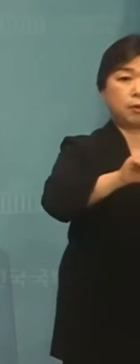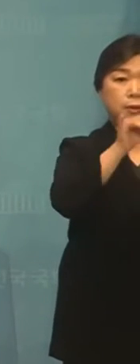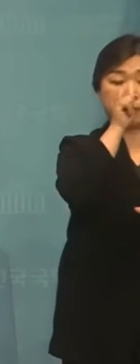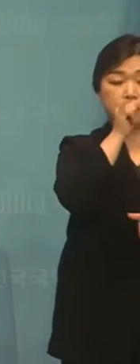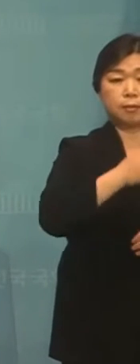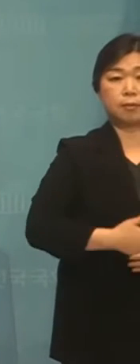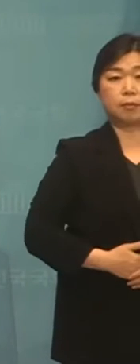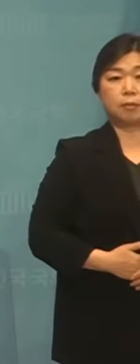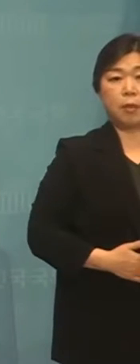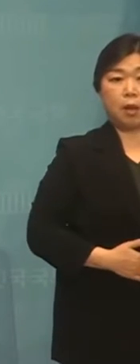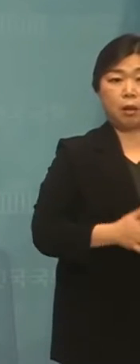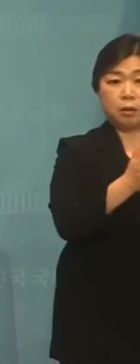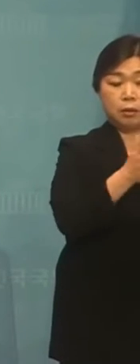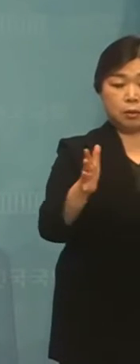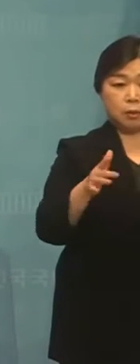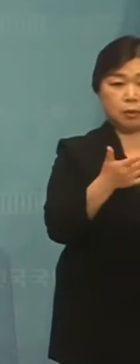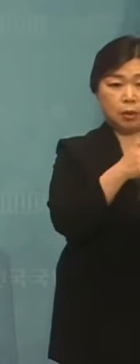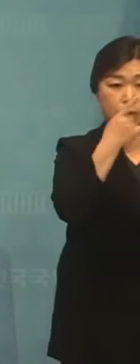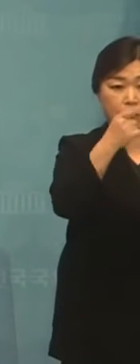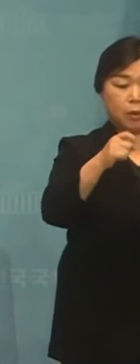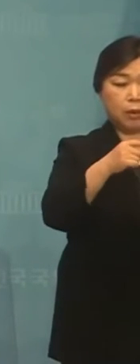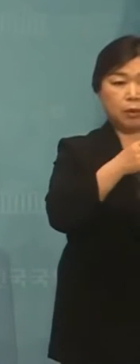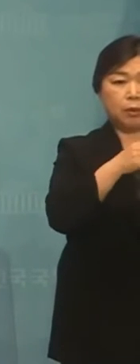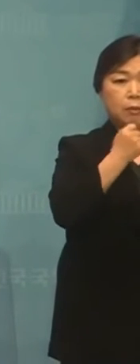합니다. LCT의 조형물을